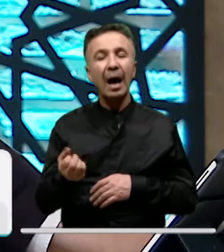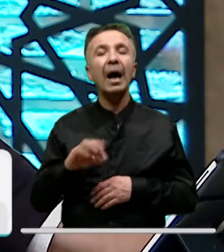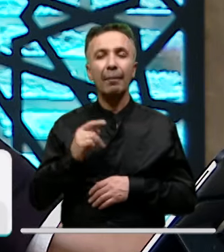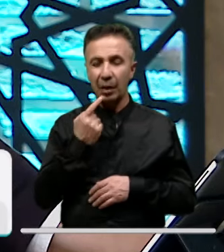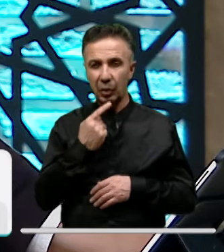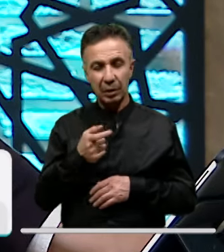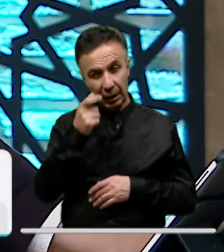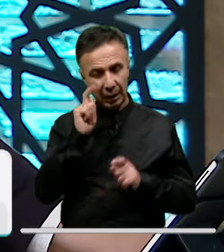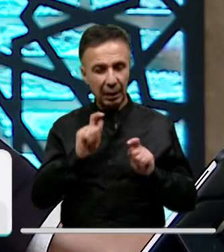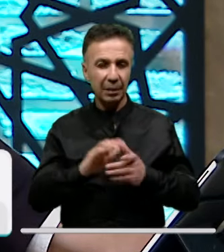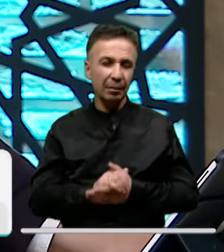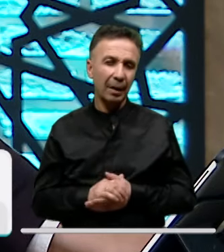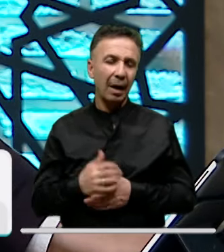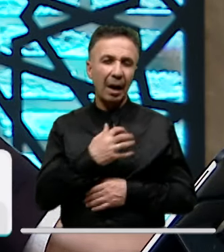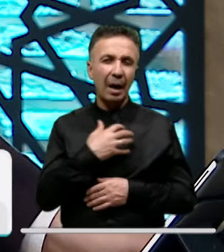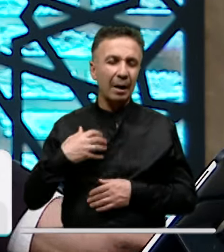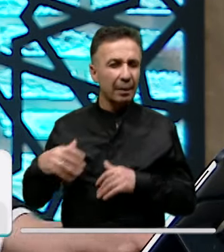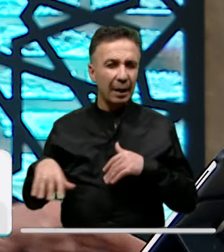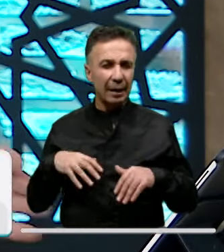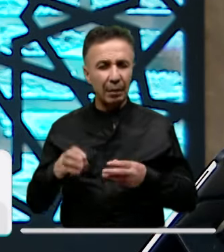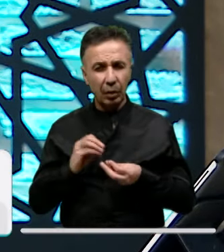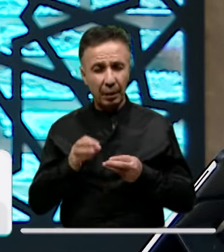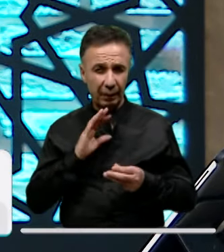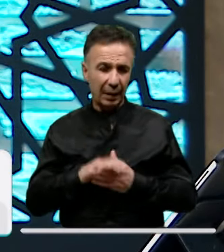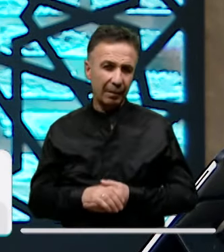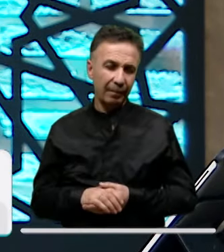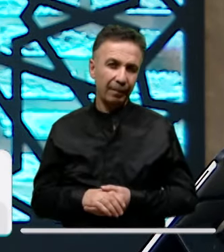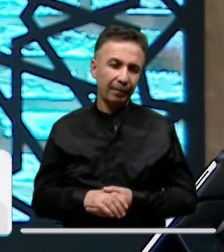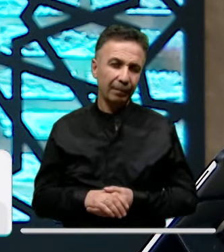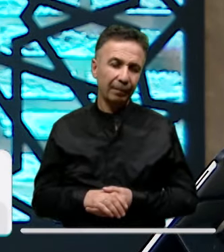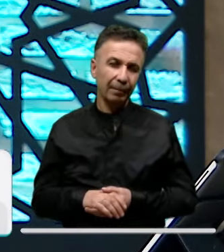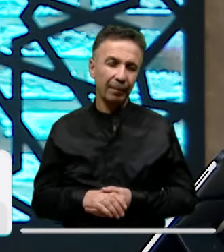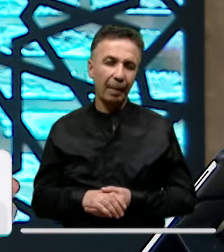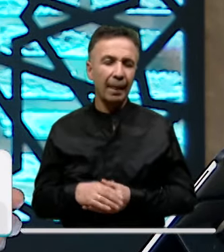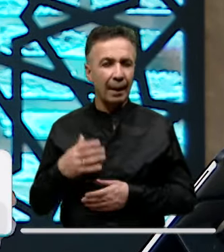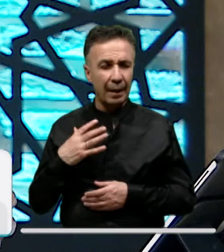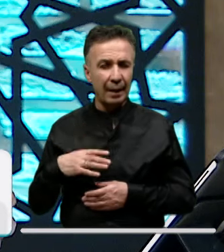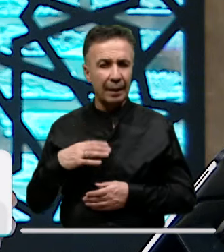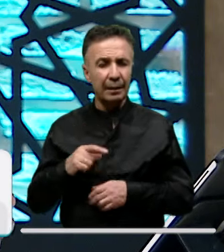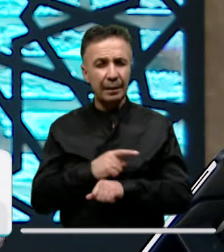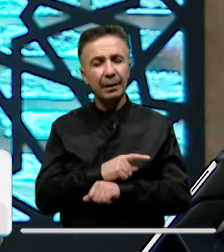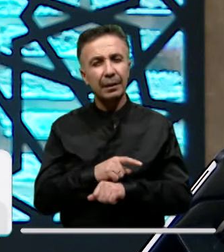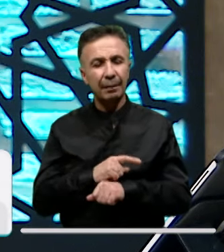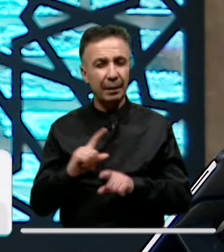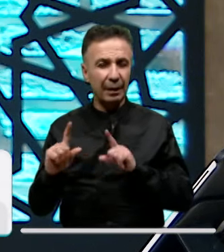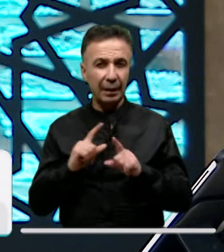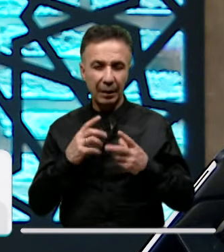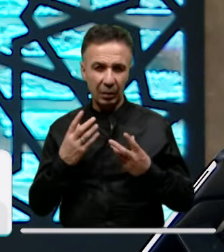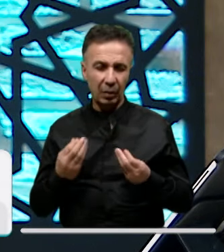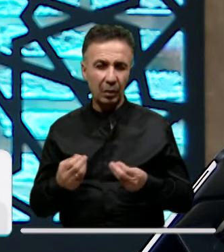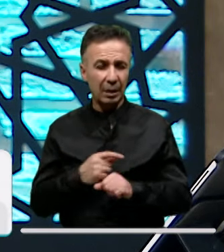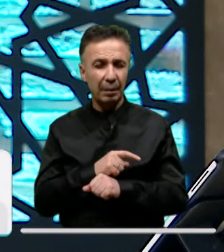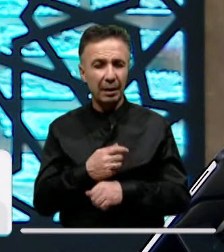mesela annemiz zaten engelli, rahatsız problemleri var. Sair zaman istediği durumlarda, ihtiyaç olan